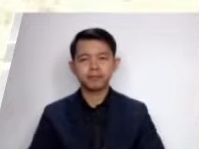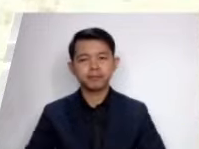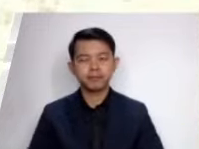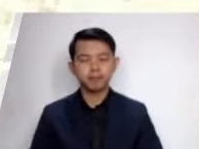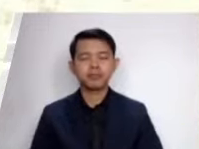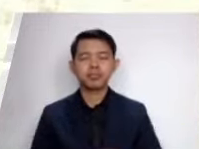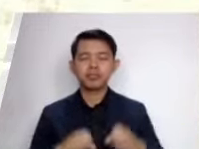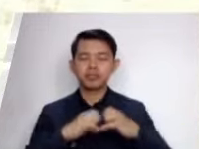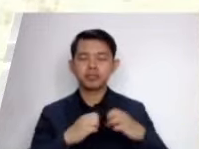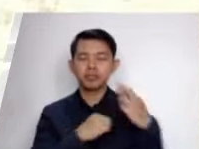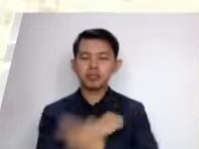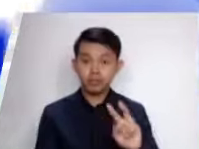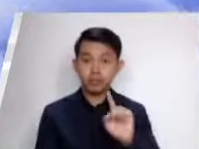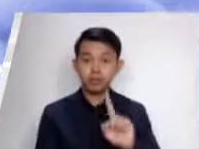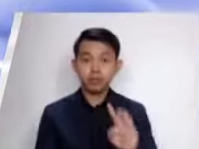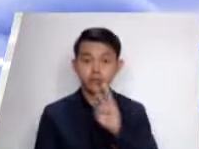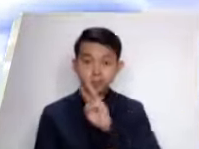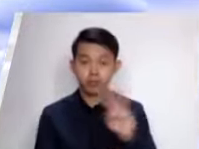1 Western Visayas.